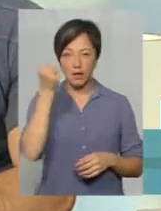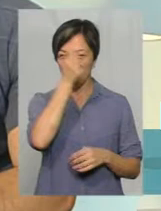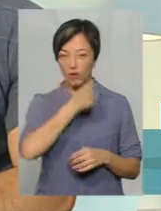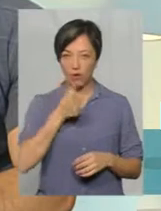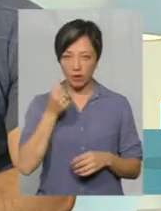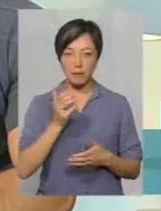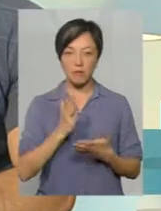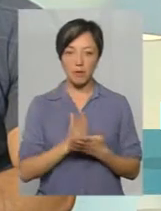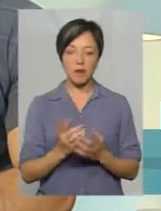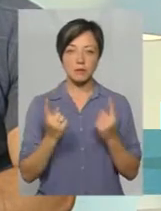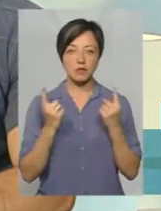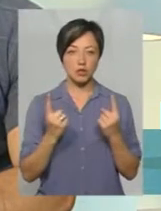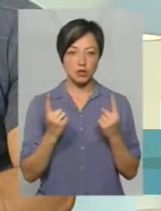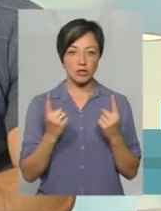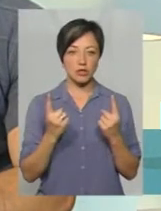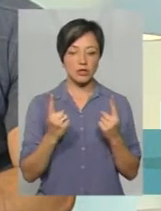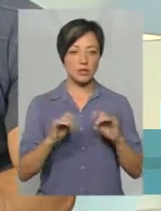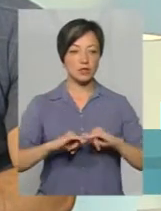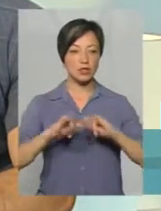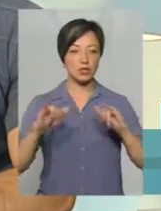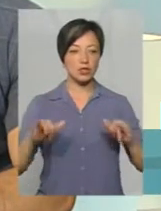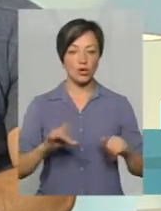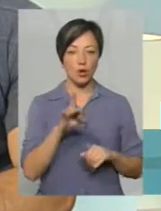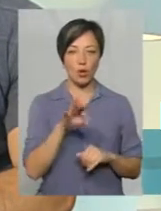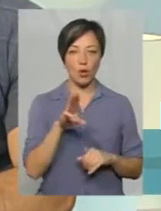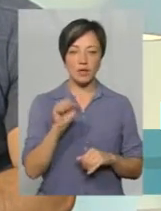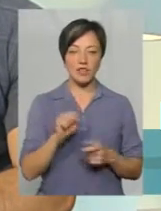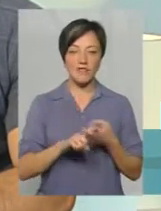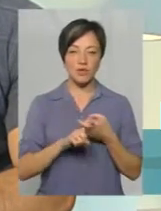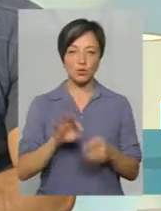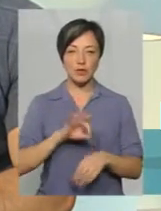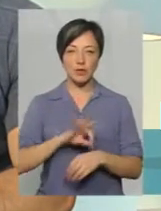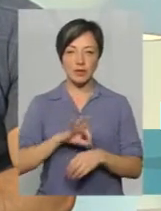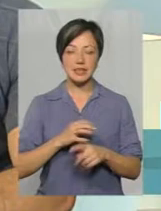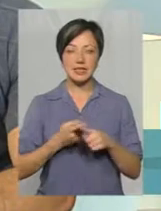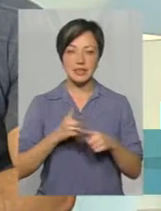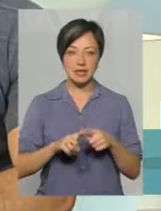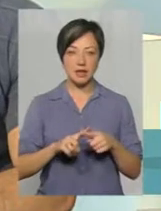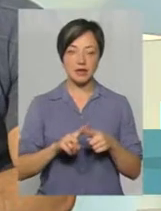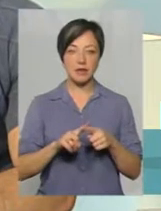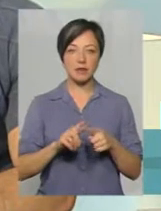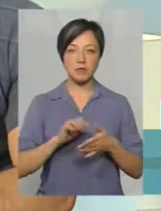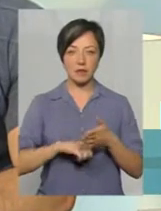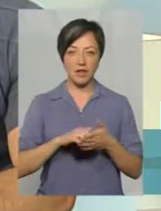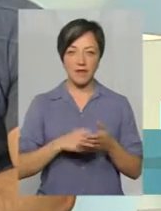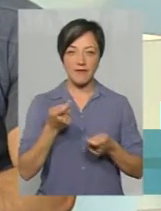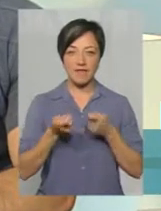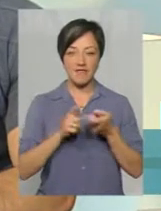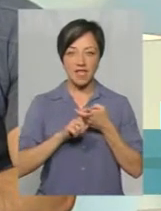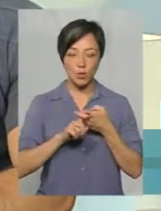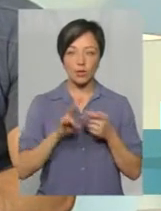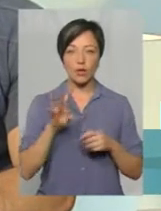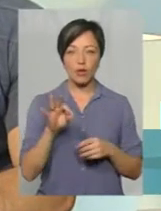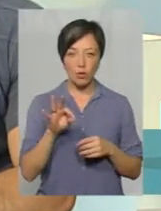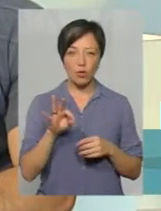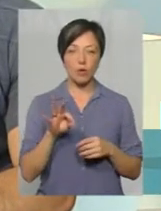маємо значний ріст ротовірусної інфекції. Це така інфекція, яку викликають віруси, але також